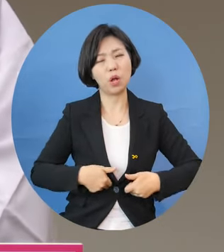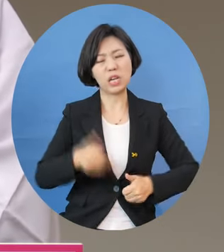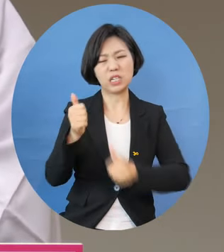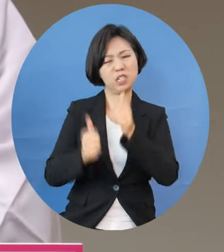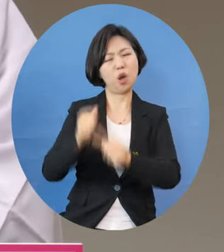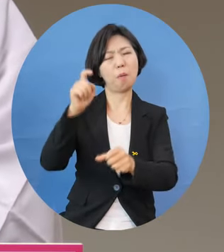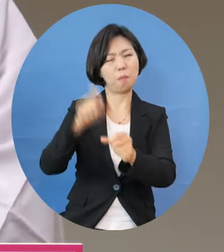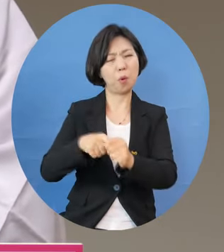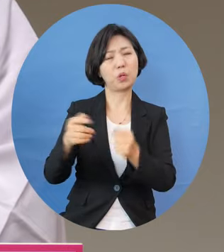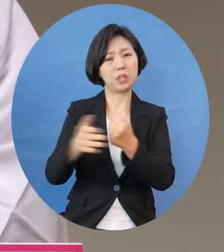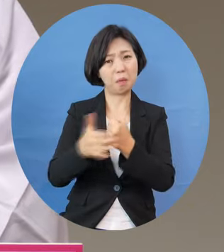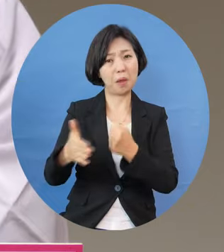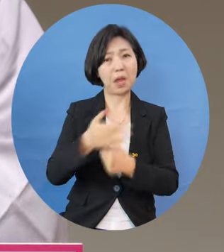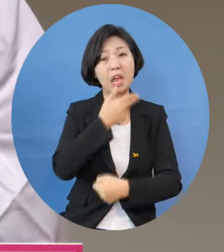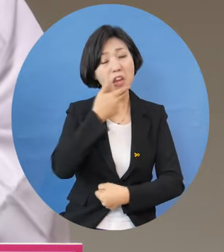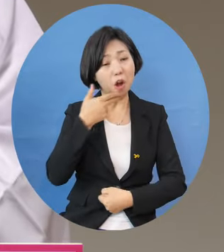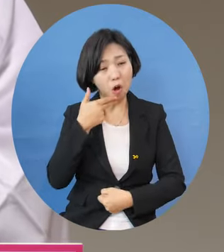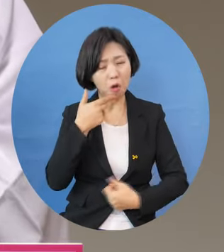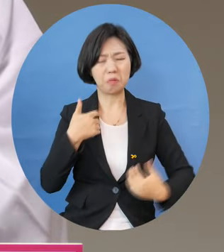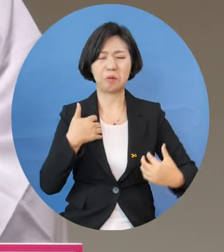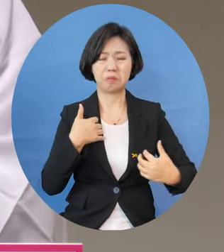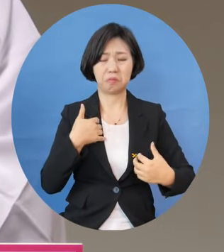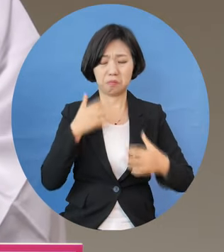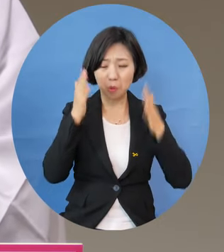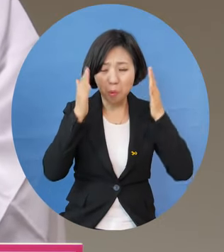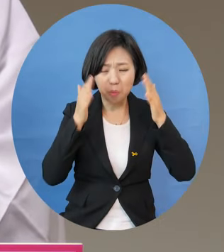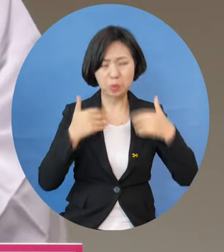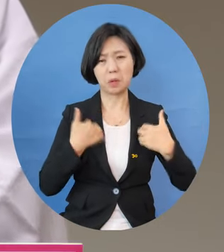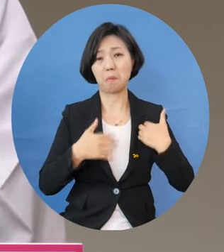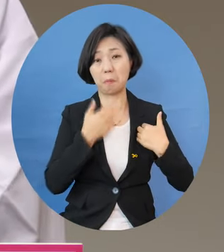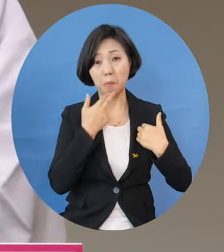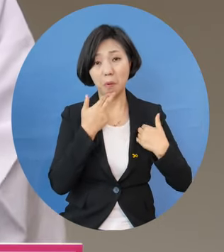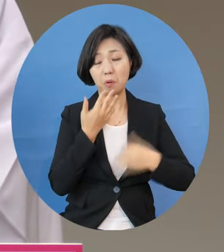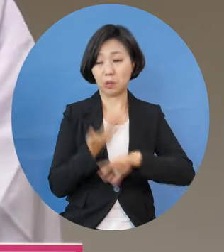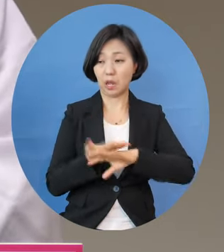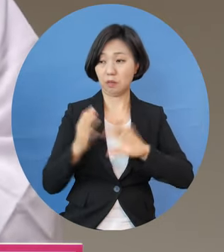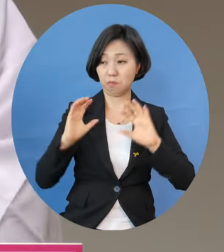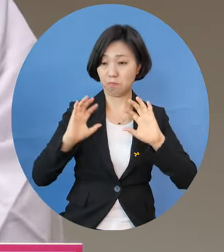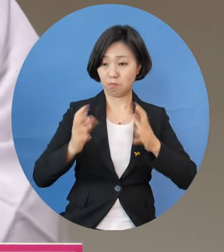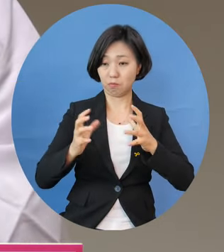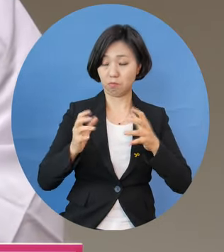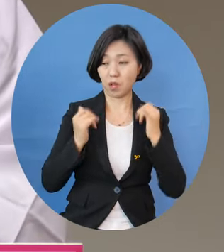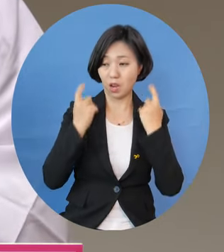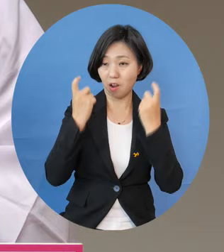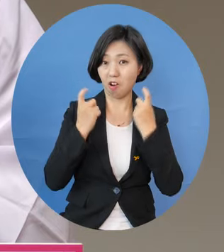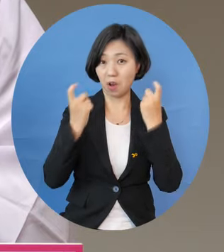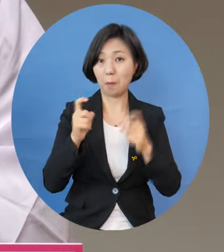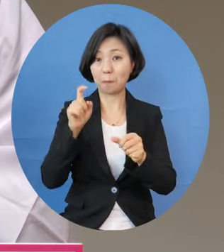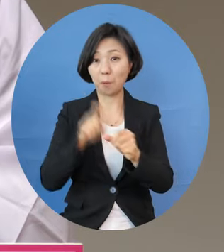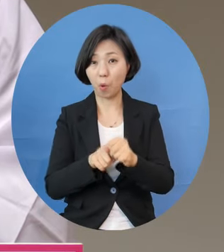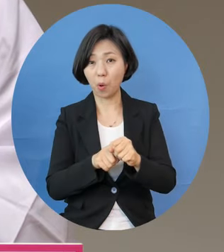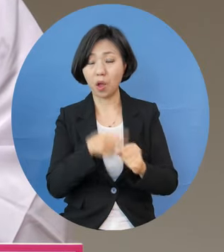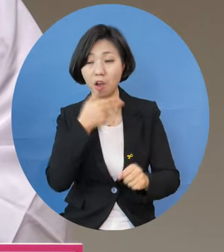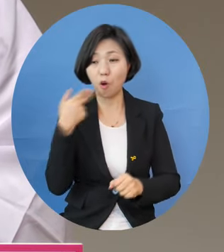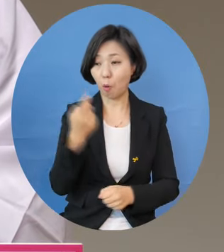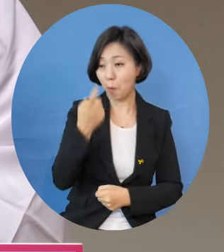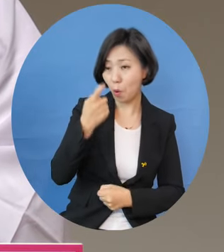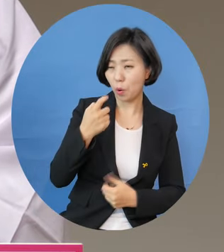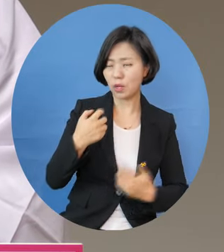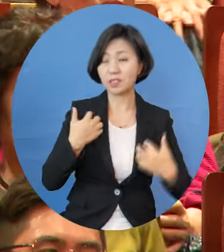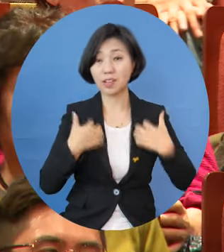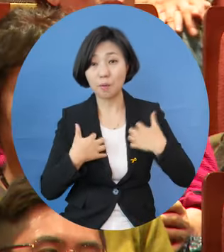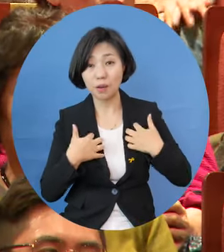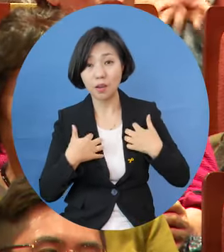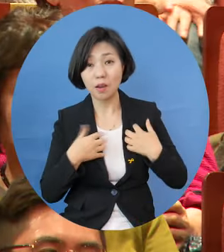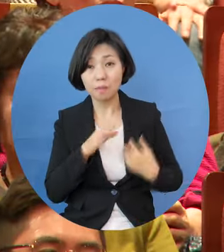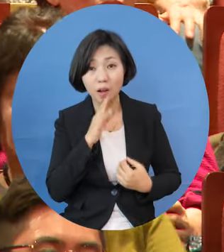치려고 하니까 지금 재미가 없지만은 자기가 해외 여행 가가지고 사람들하고 말하려고 영어 배우면 그게 괴로울까